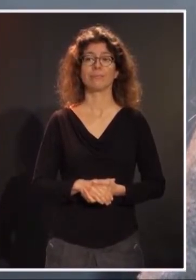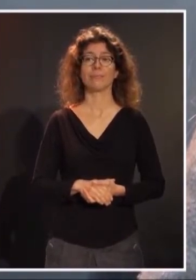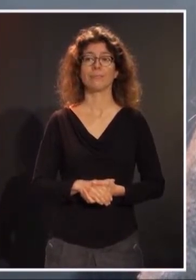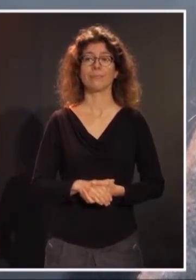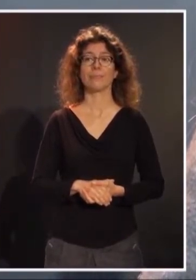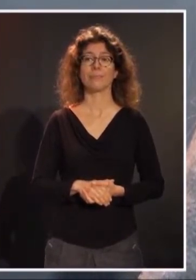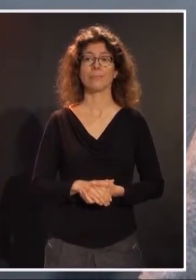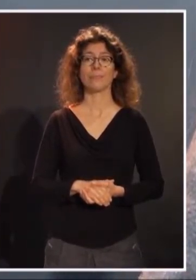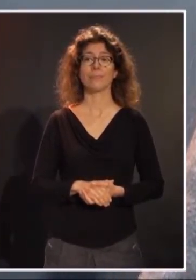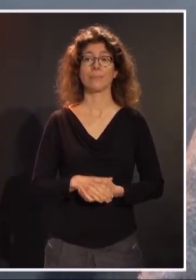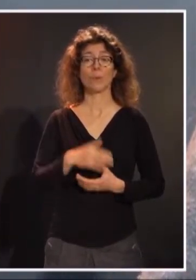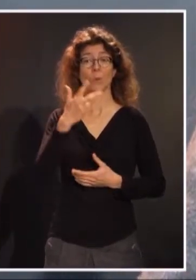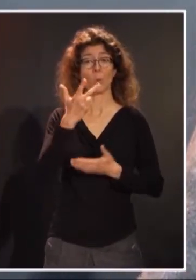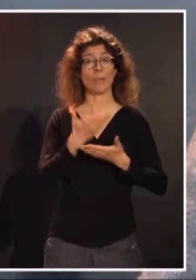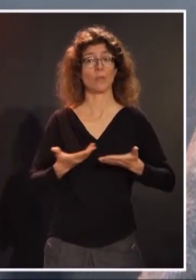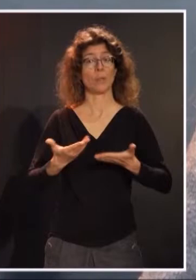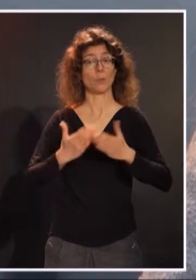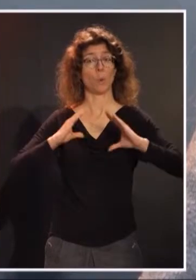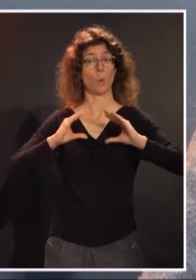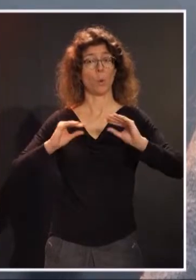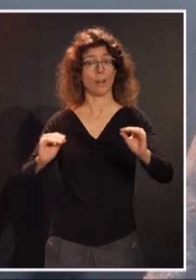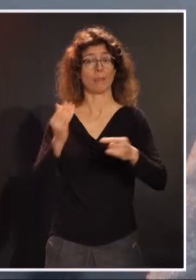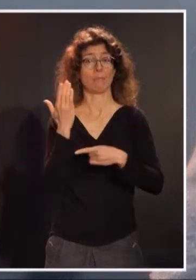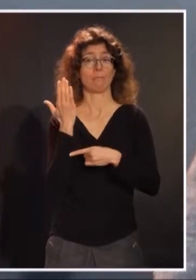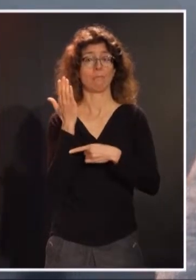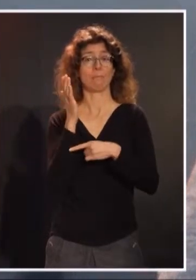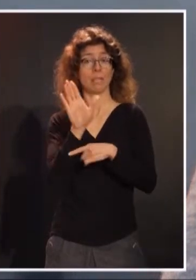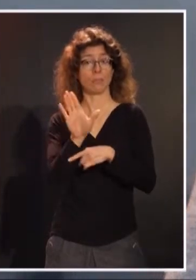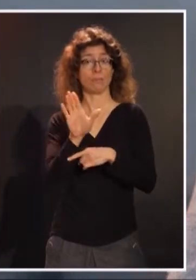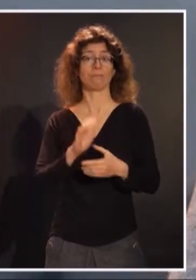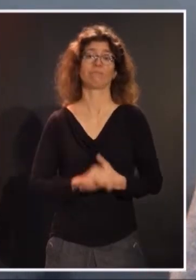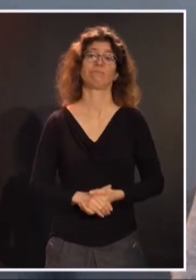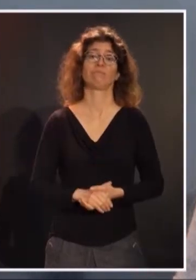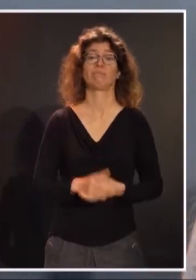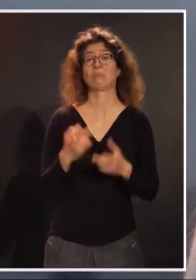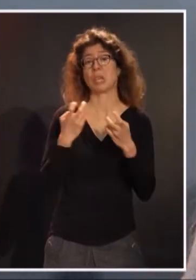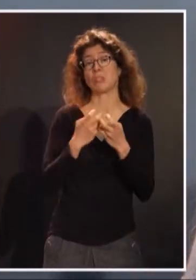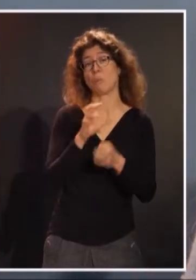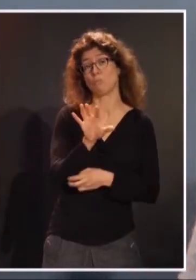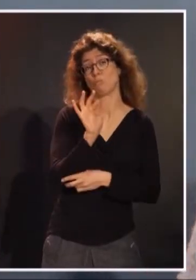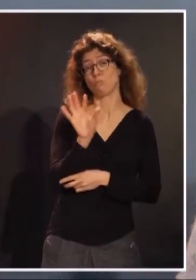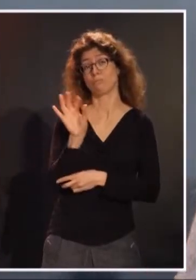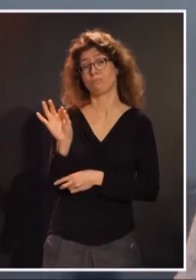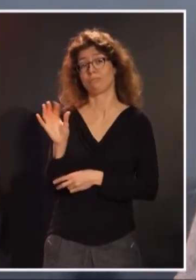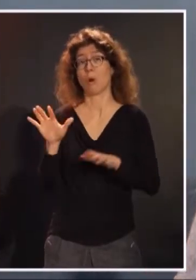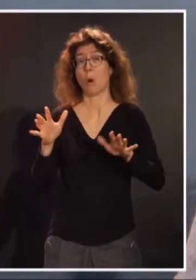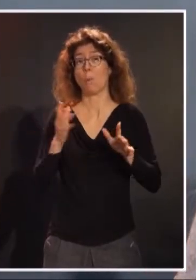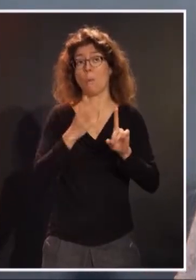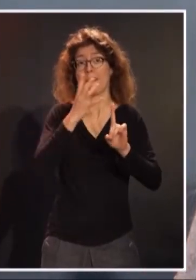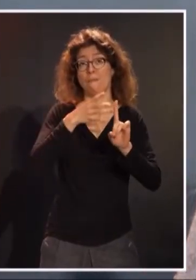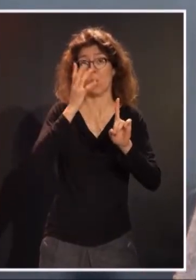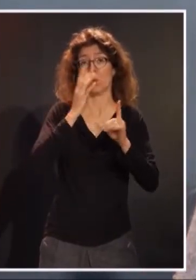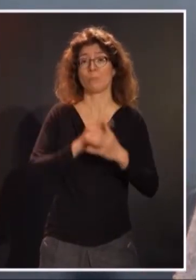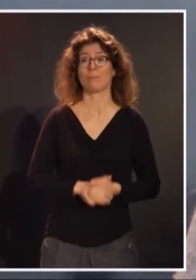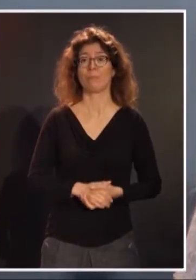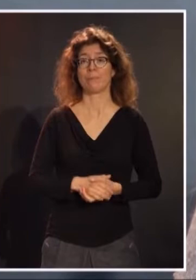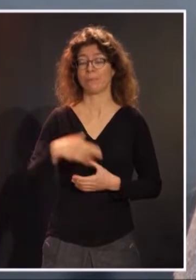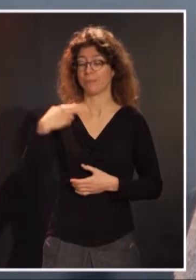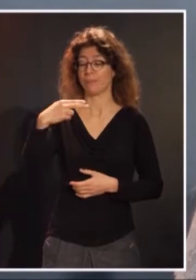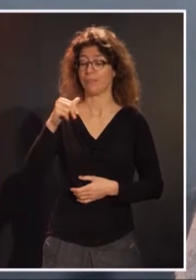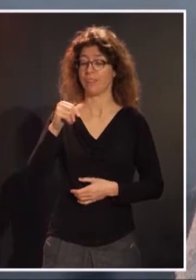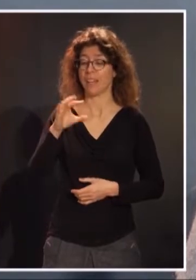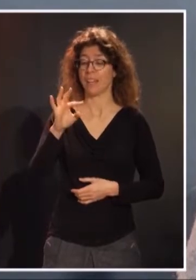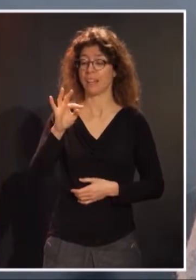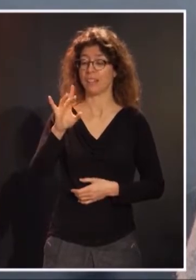On vous présentera donc trois situations concrètes pour justement illustrer la démarche d'évaluation. Et puis, Nathalie nous fera la